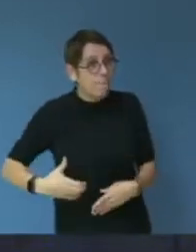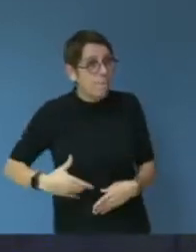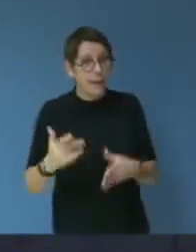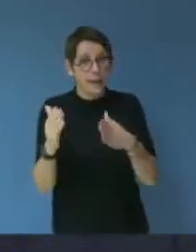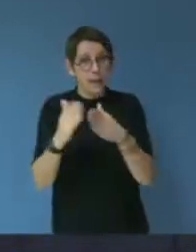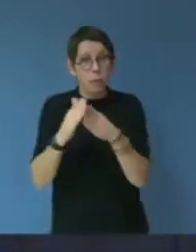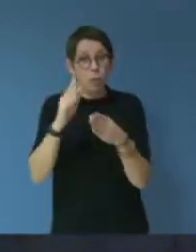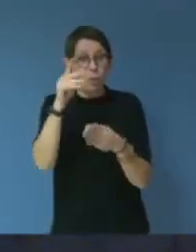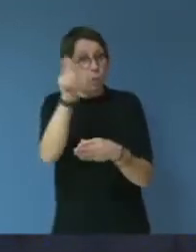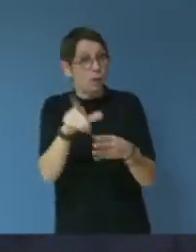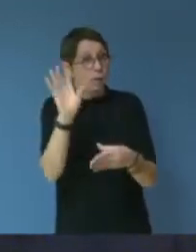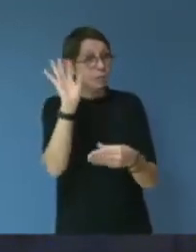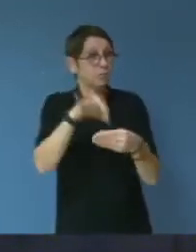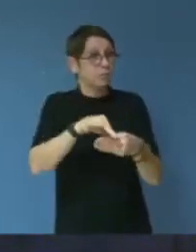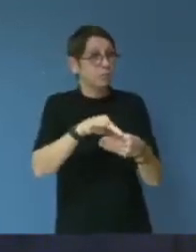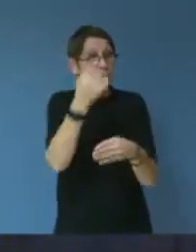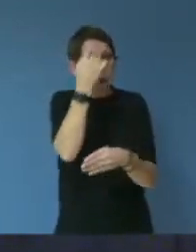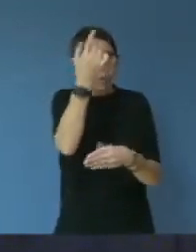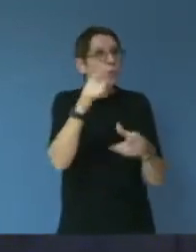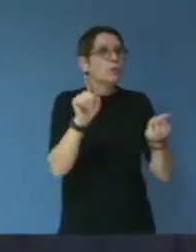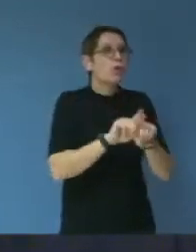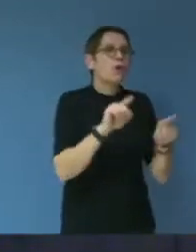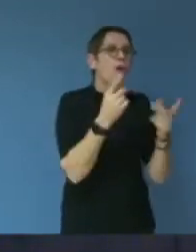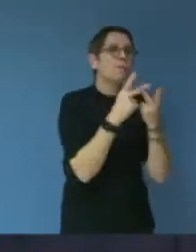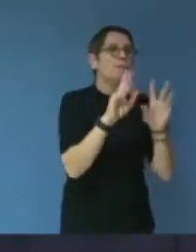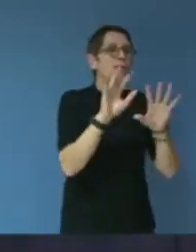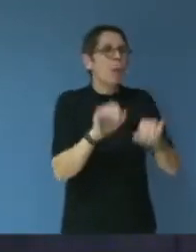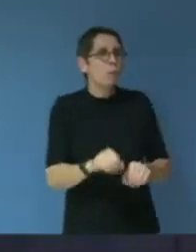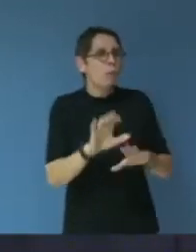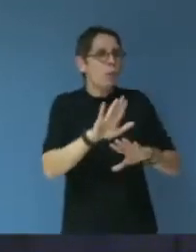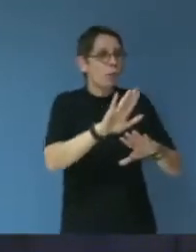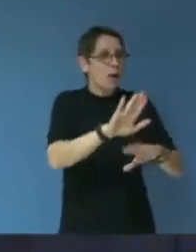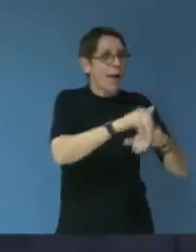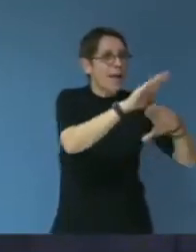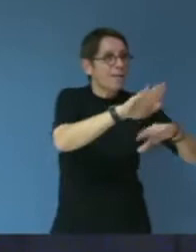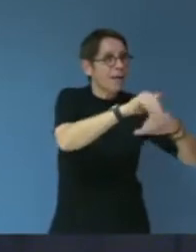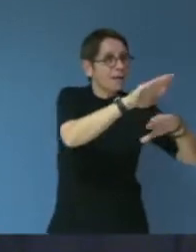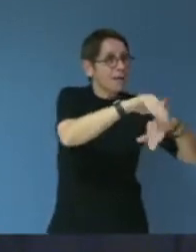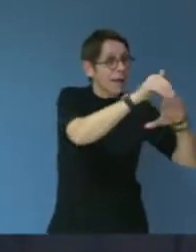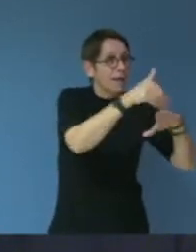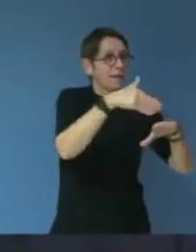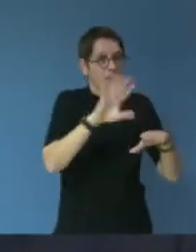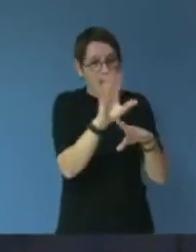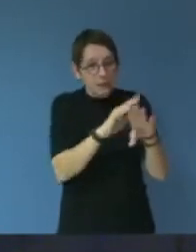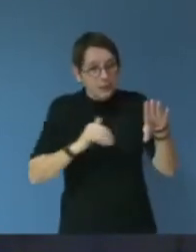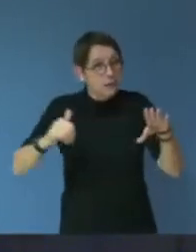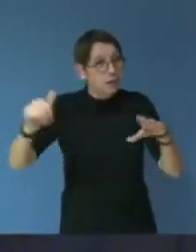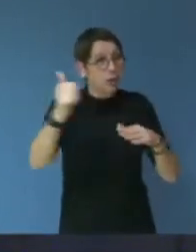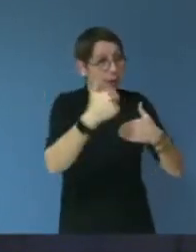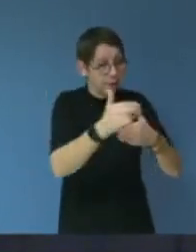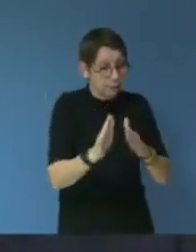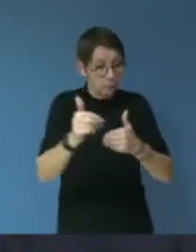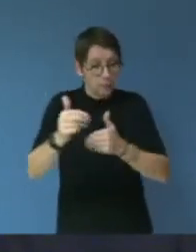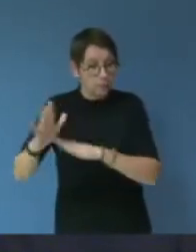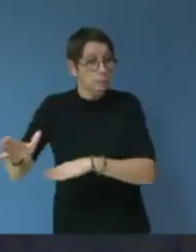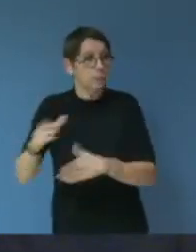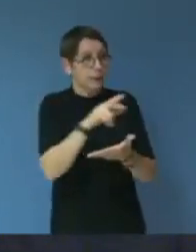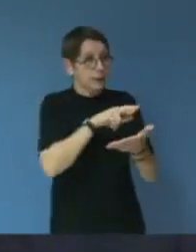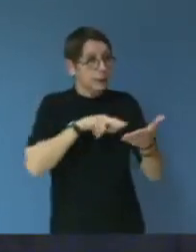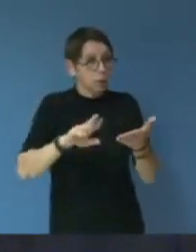la collectivité va pouvoir tout accompagner et tout régler, mais chaque collectivité a ses compétences, et l'objectif aussi peut-être de